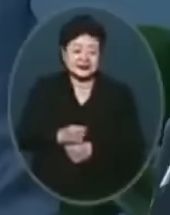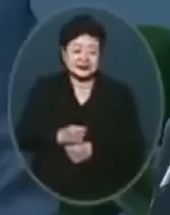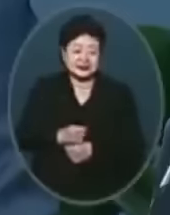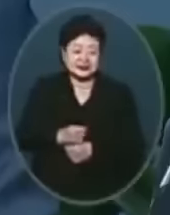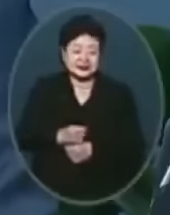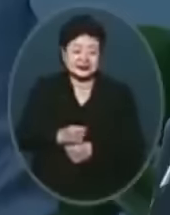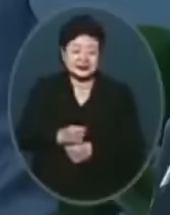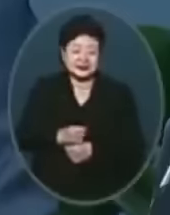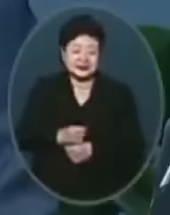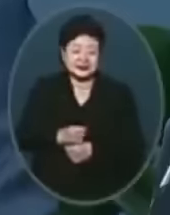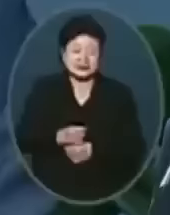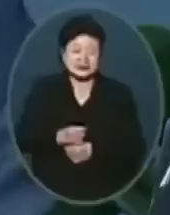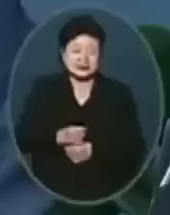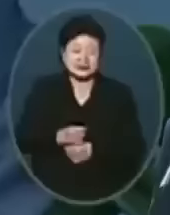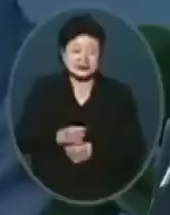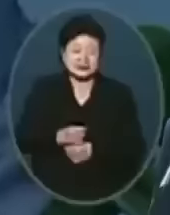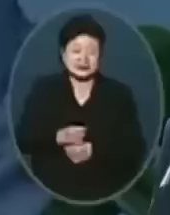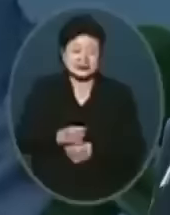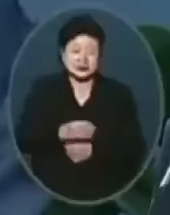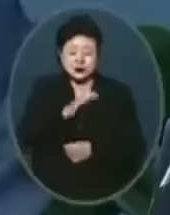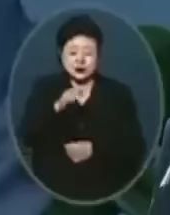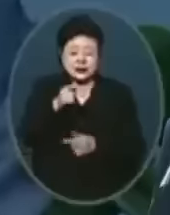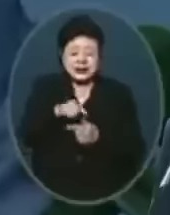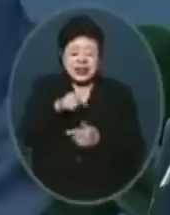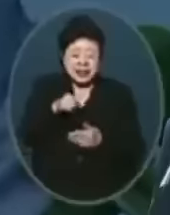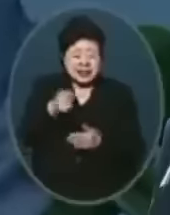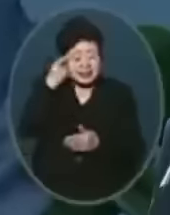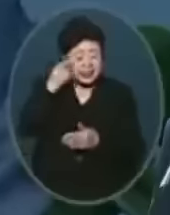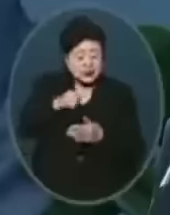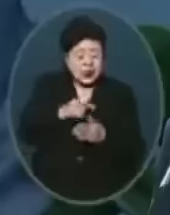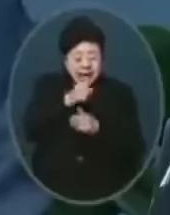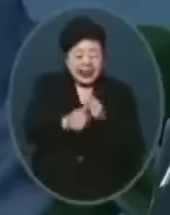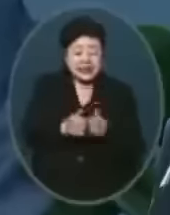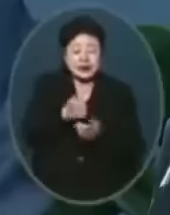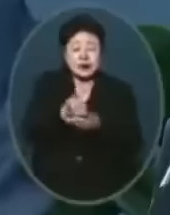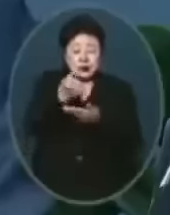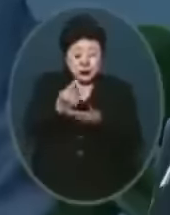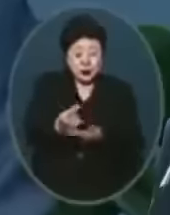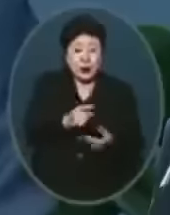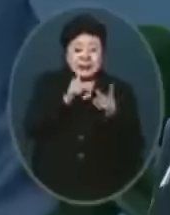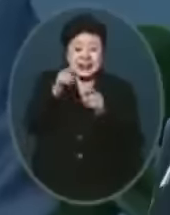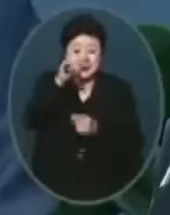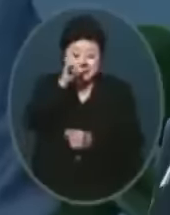살피고 우리는 생각 속에 하나님을 모시고 사는 것입니다.